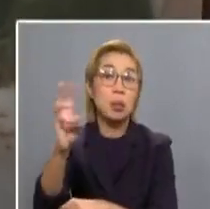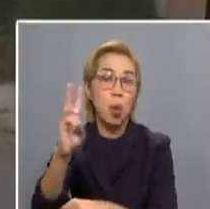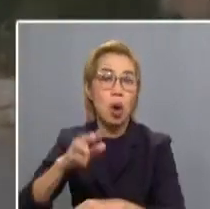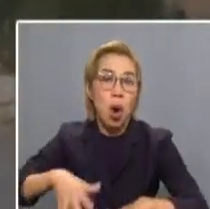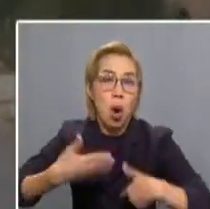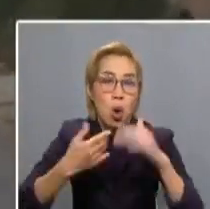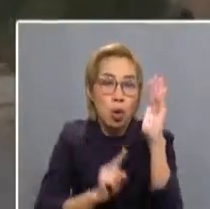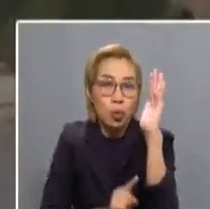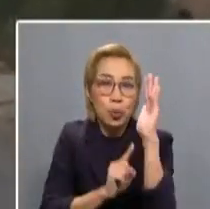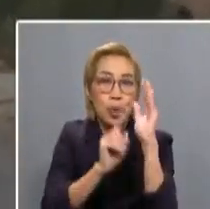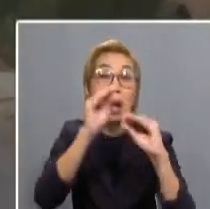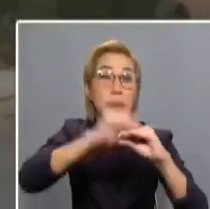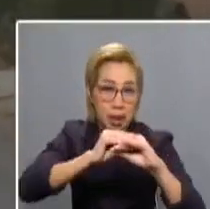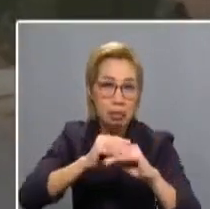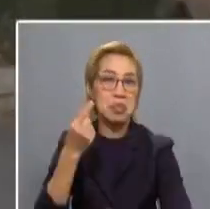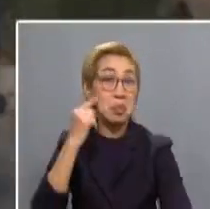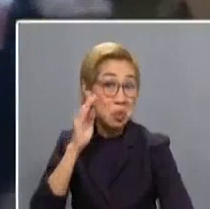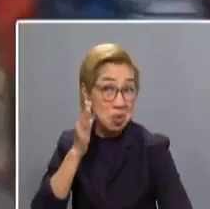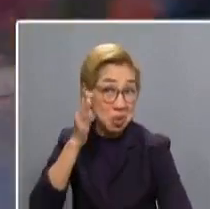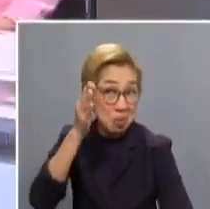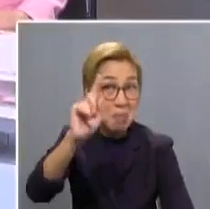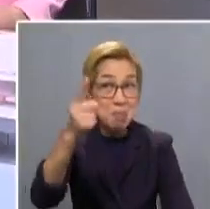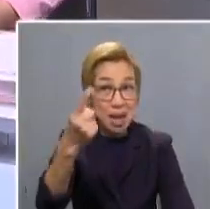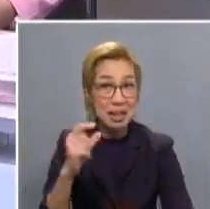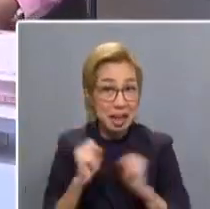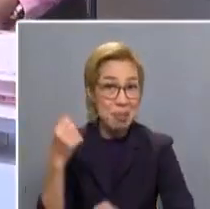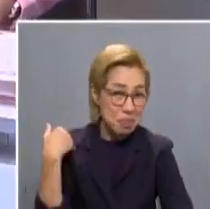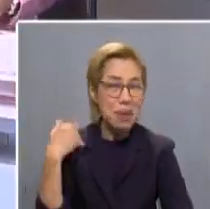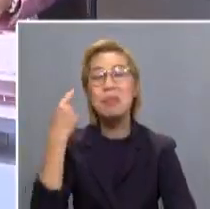ค่อยๆอุ่นขึ้นนะคะ ก็ไม่รู้ว่าจะมีอีกสักระลอก2ระลอกหรือเปล่าสำหรับฤดูหนาวนี้นะฮะ